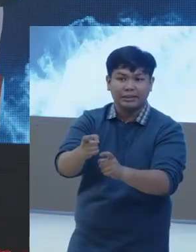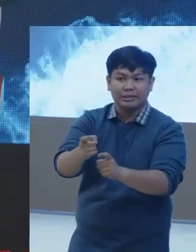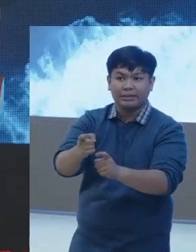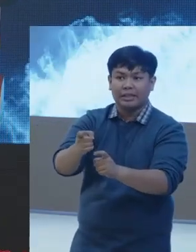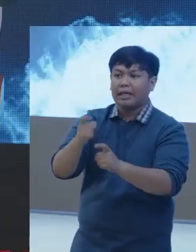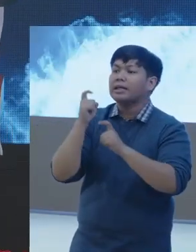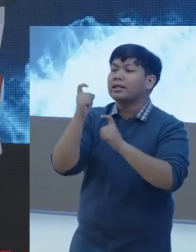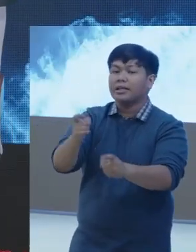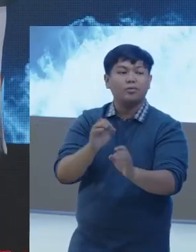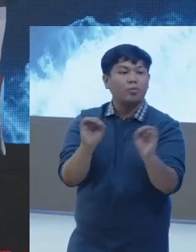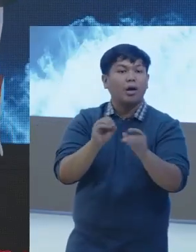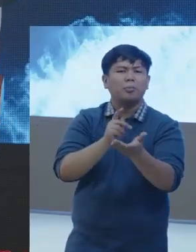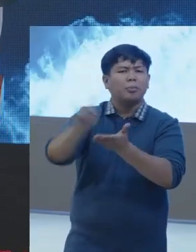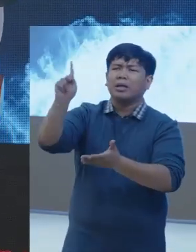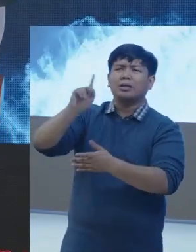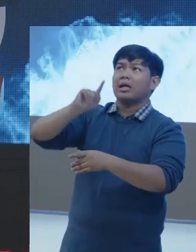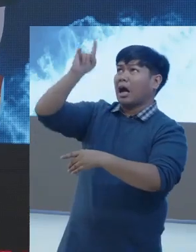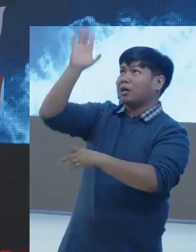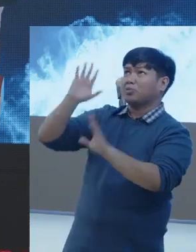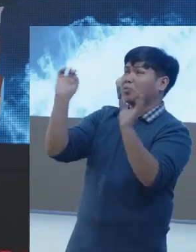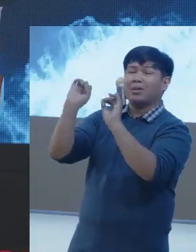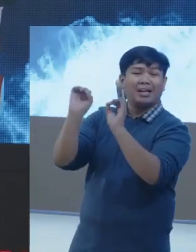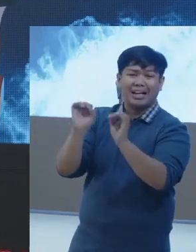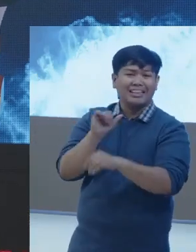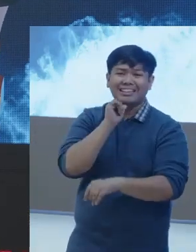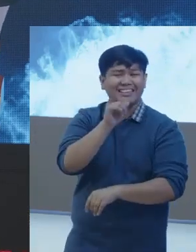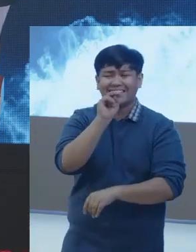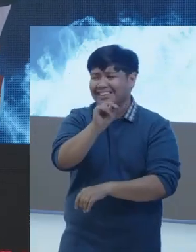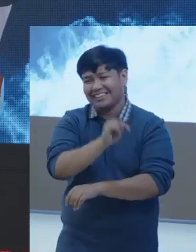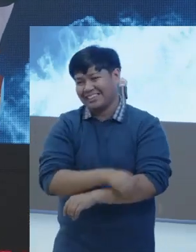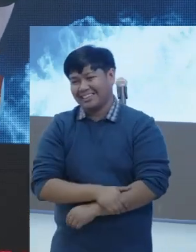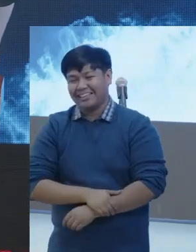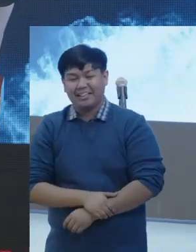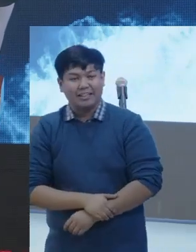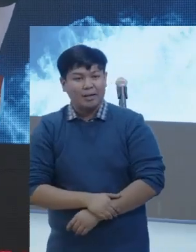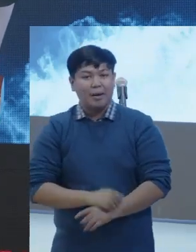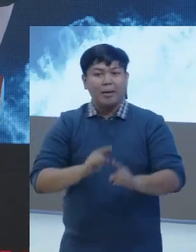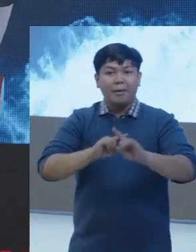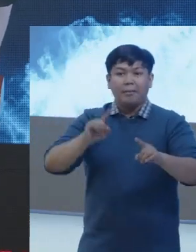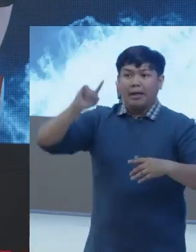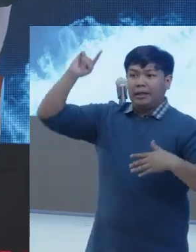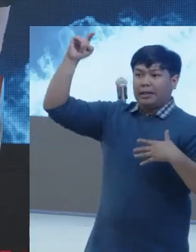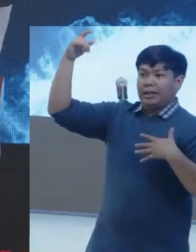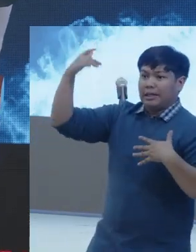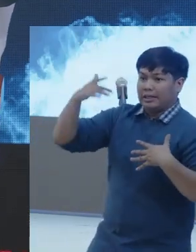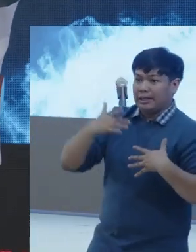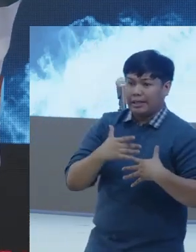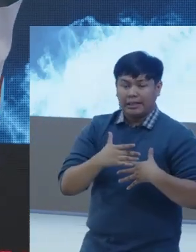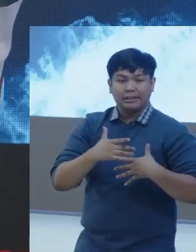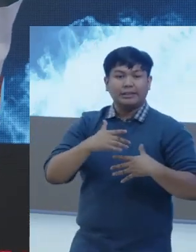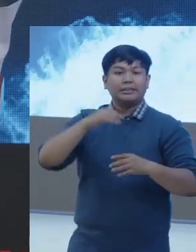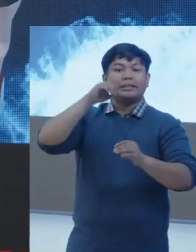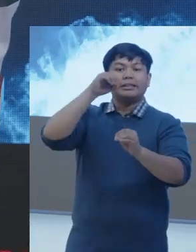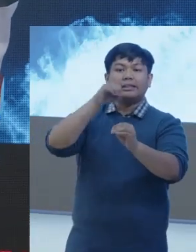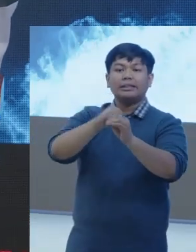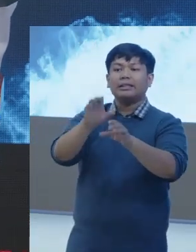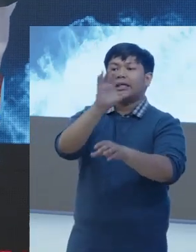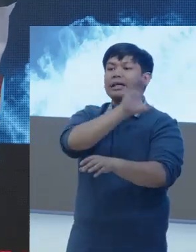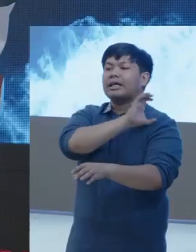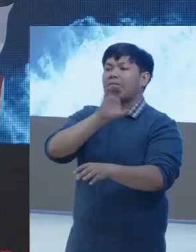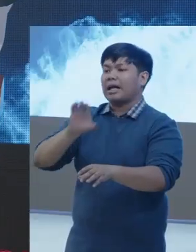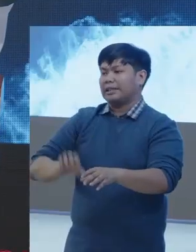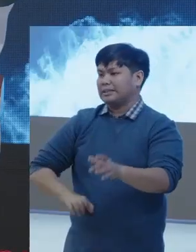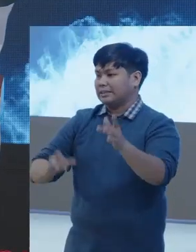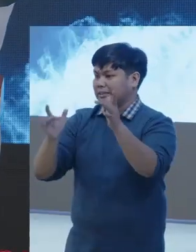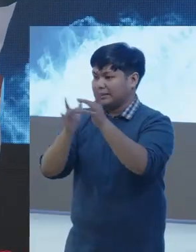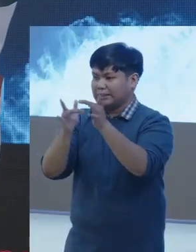Mahimalang gift through the redemption that is in Christ Jesus,